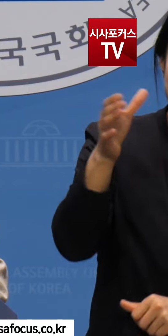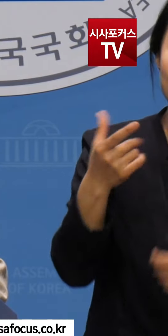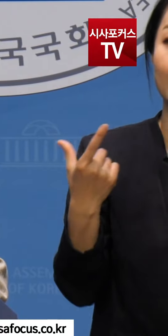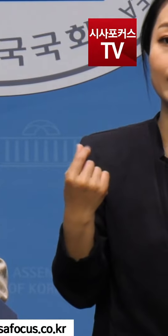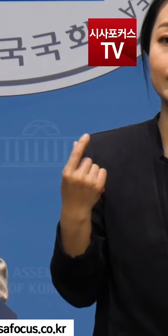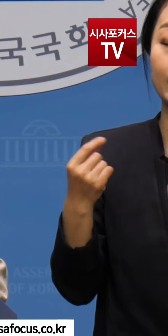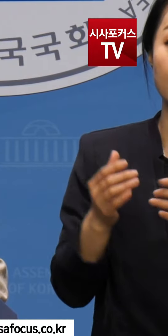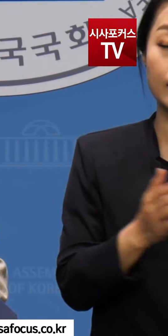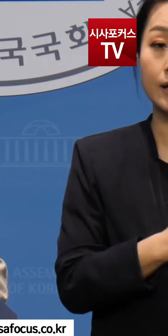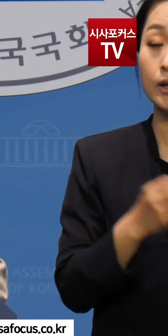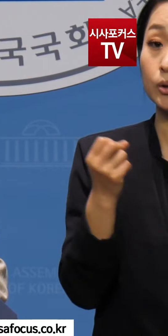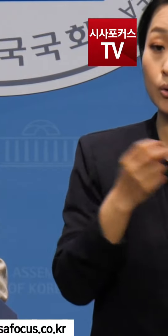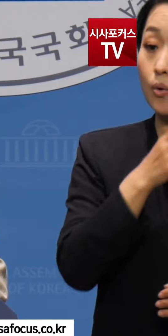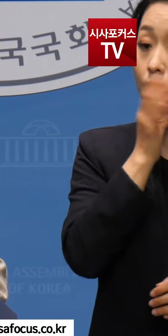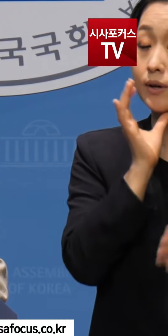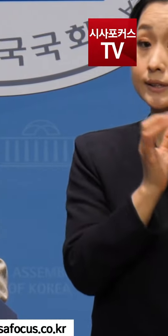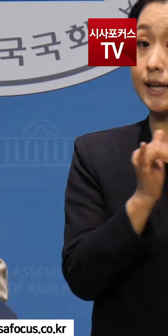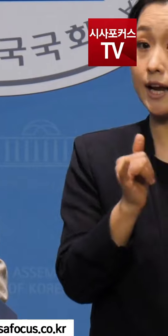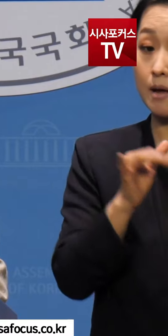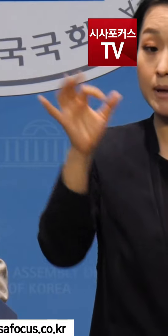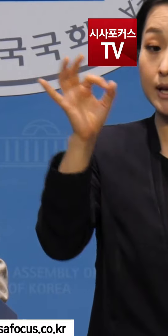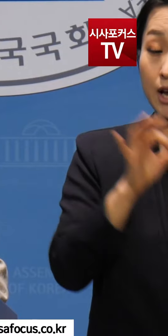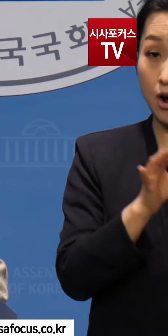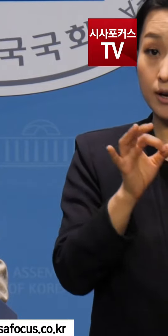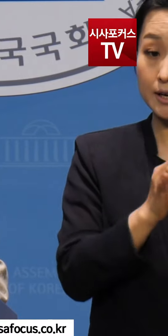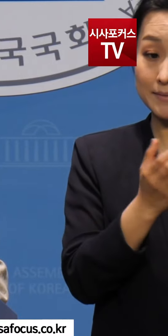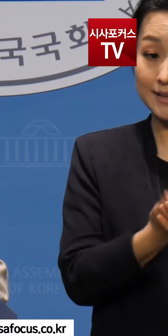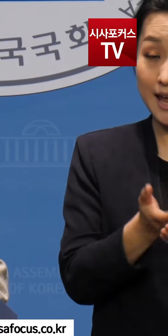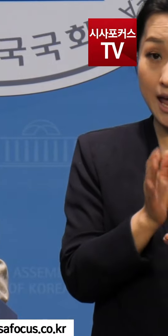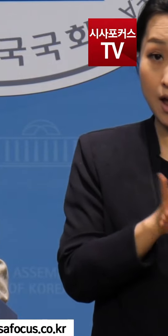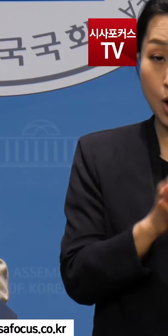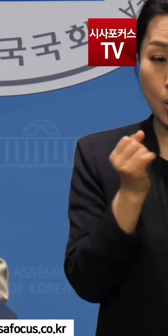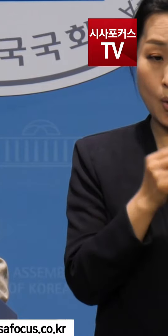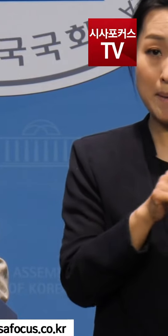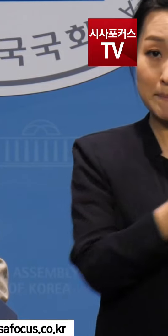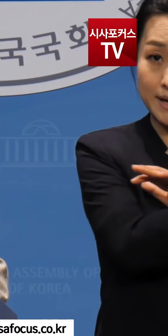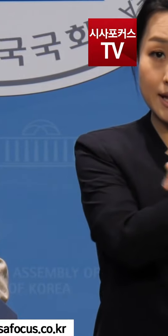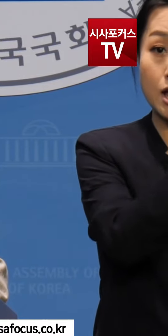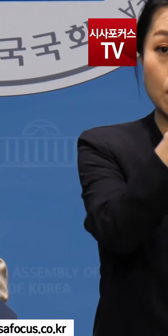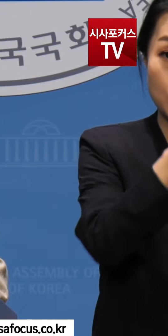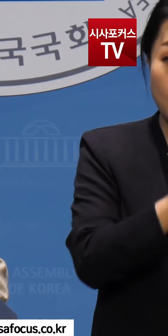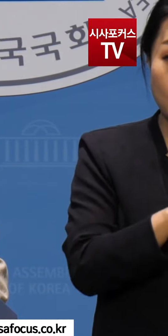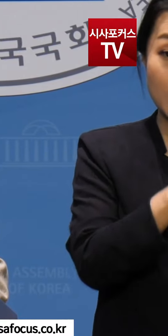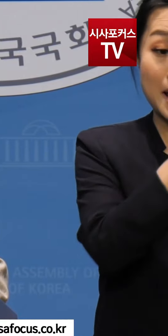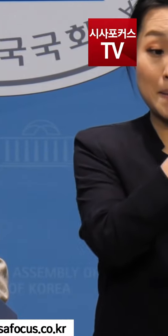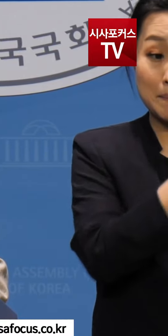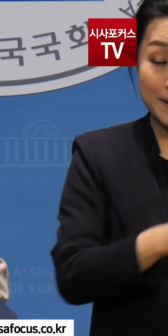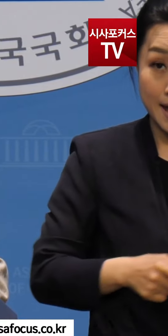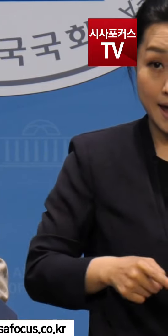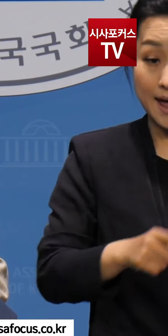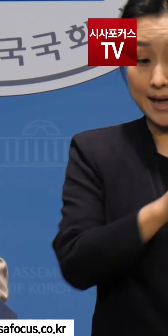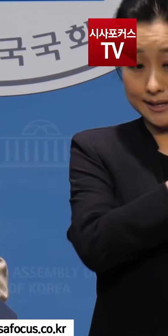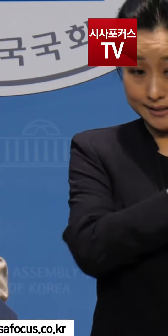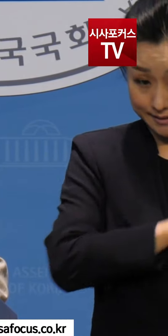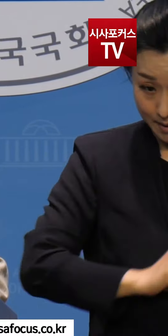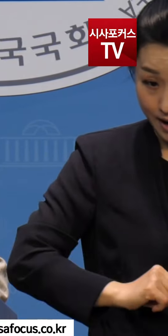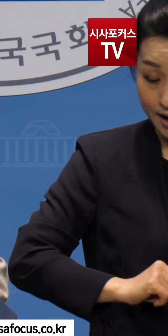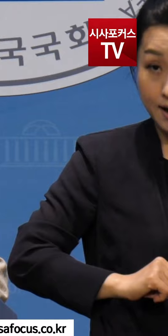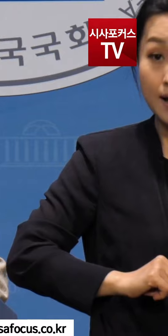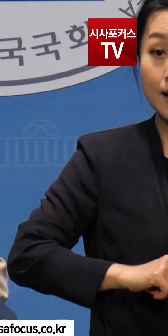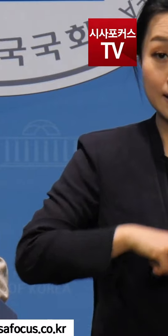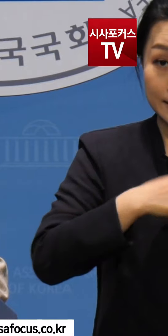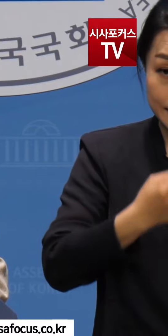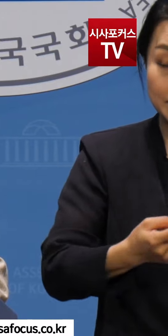게다가 기성세대가 연금 개혁안을 회피하기 위해 손해를 감수하고라도